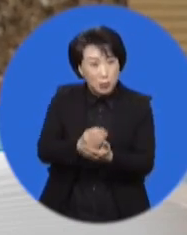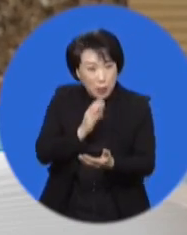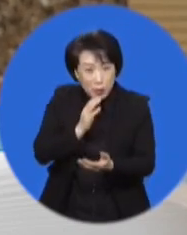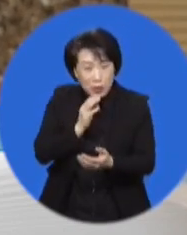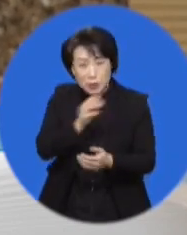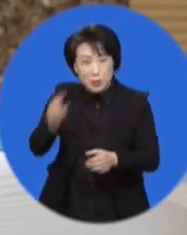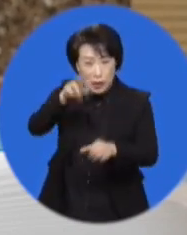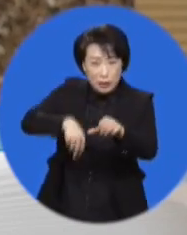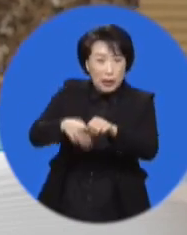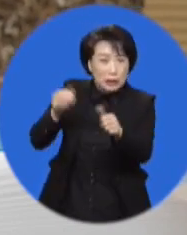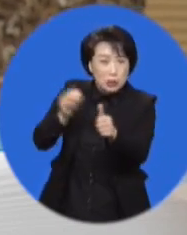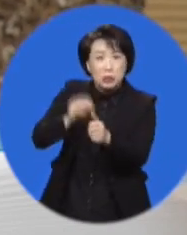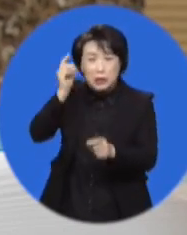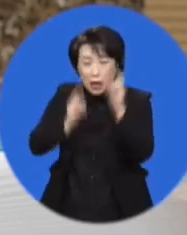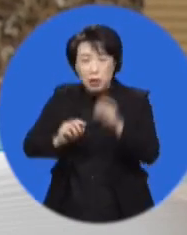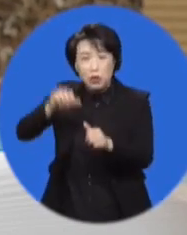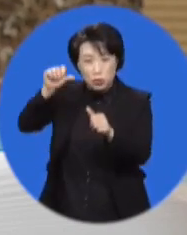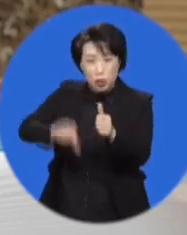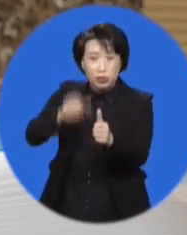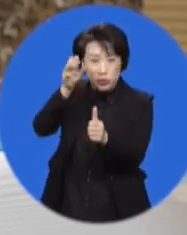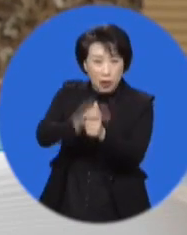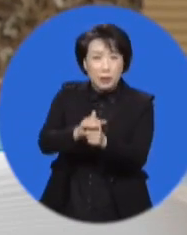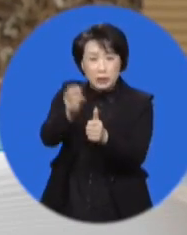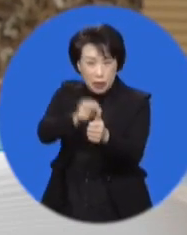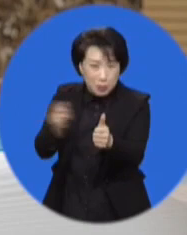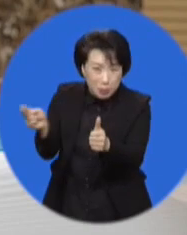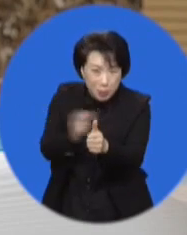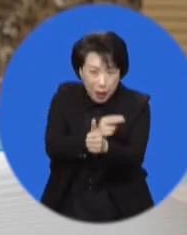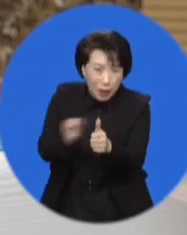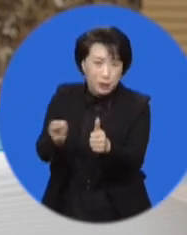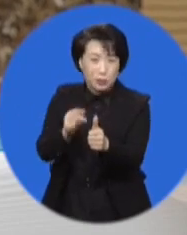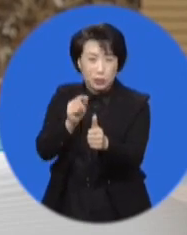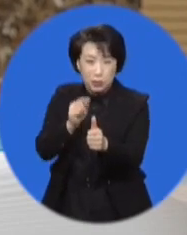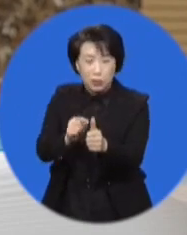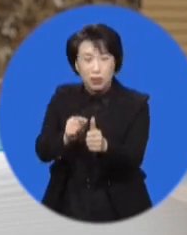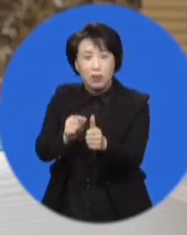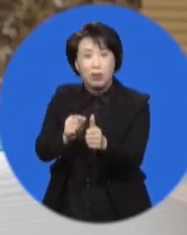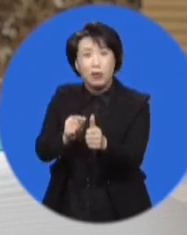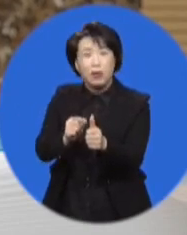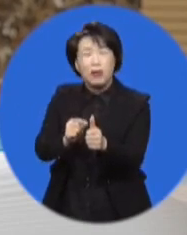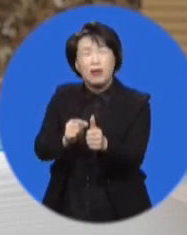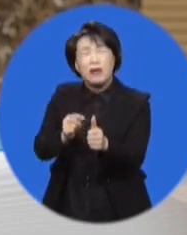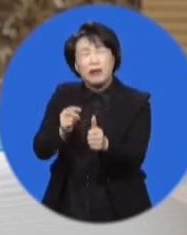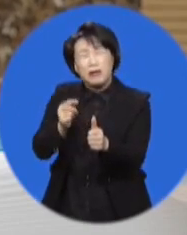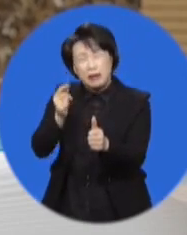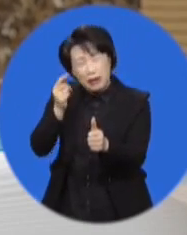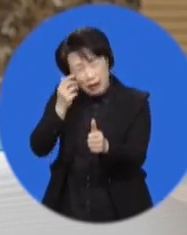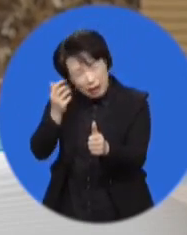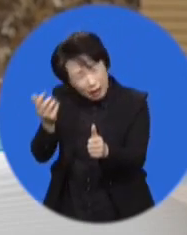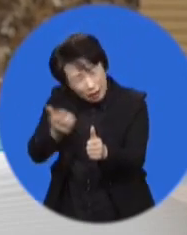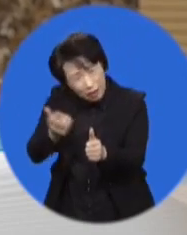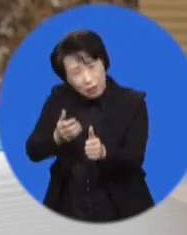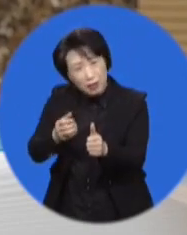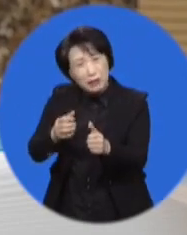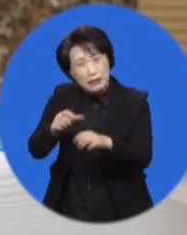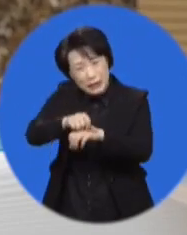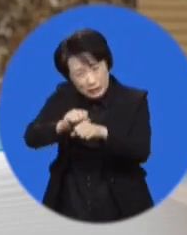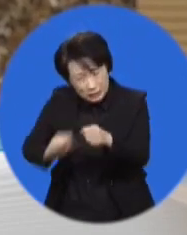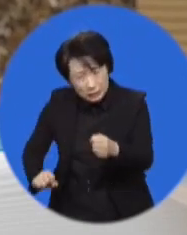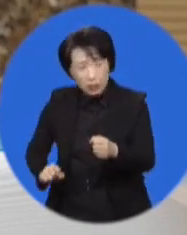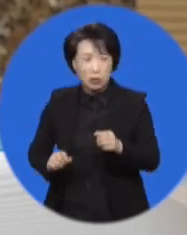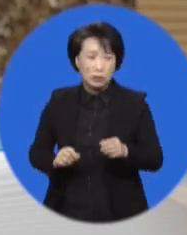상하고 징계받고 저주받고 채찍에 맞아서 그 잔인하게 찢어져서 내